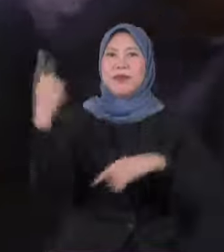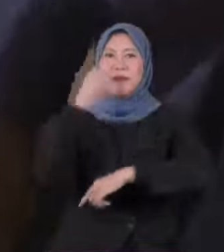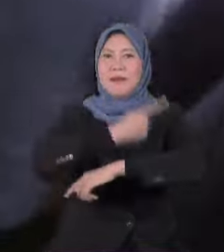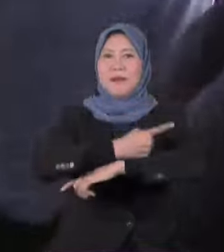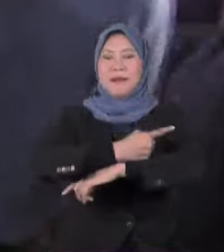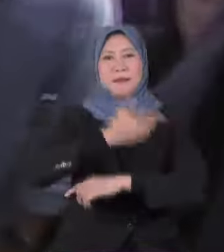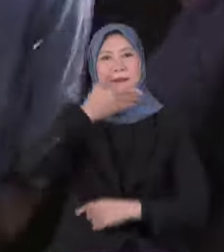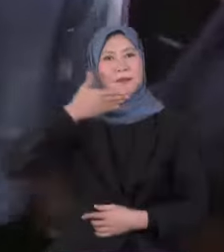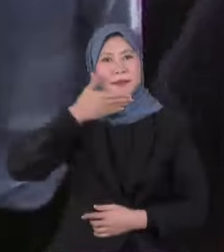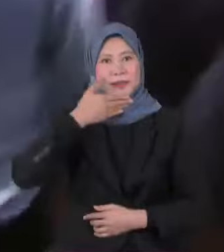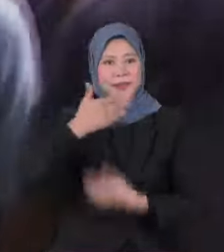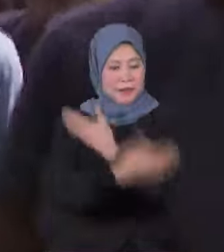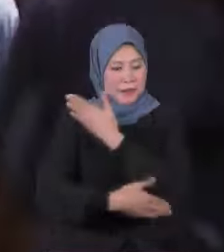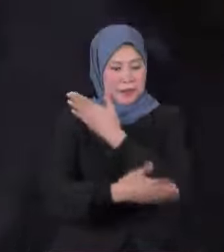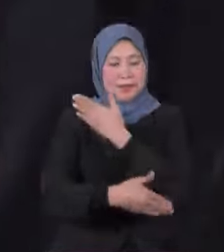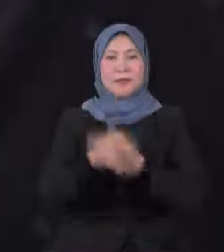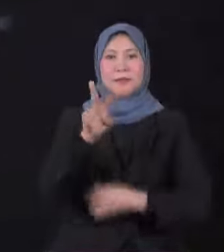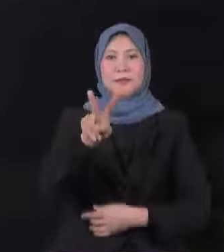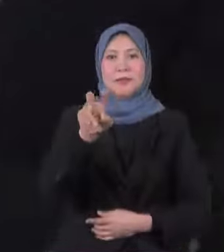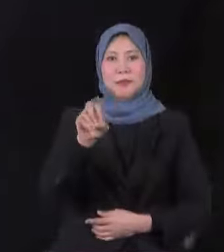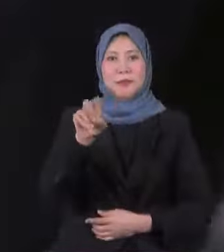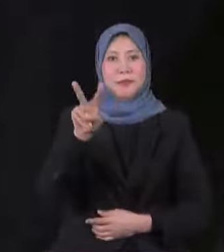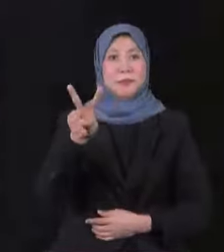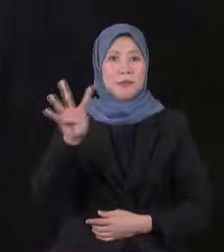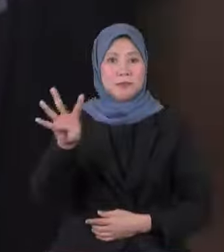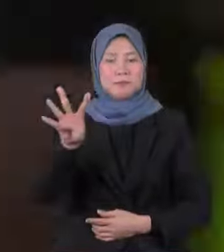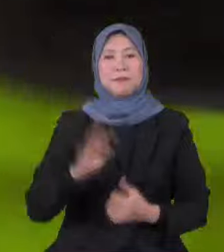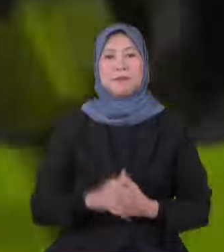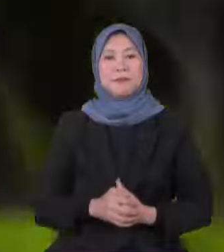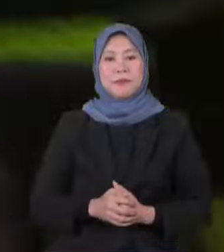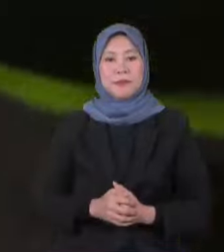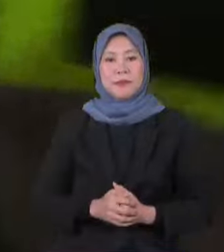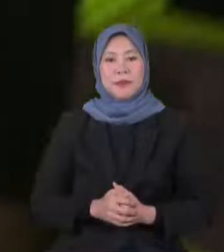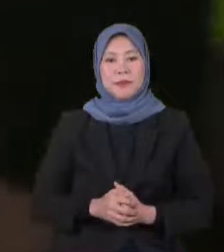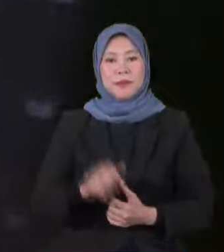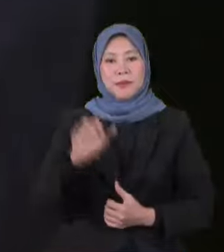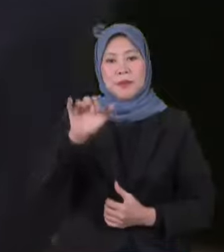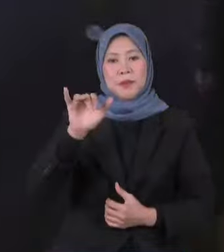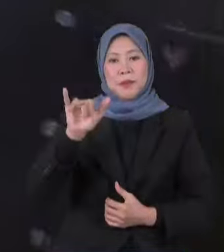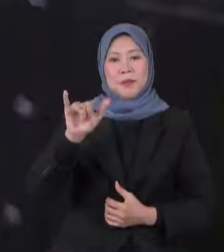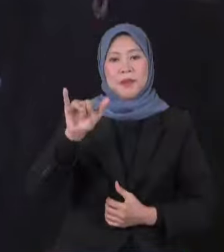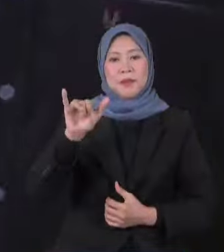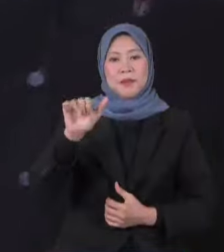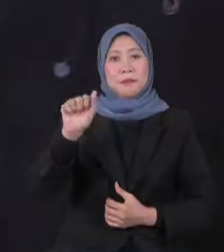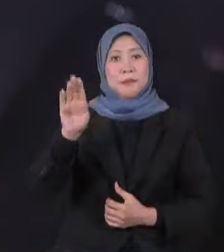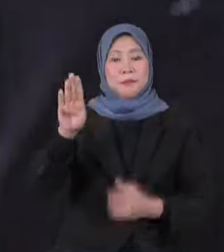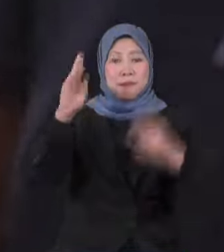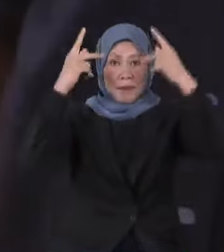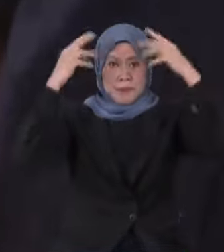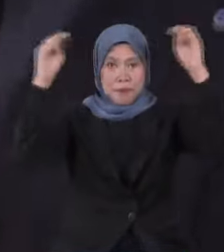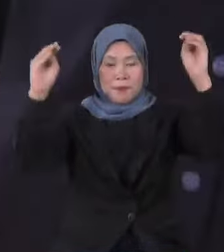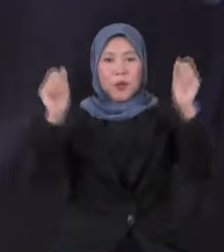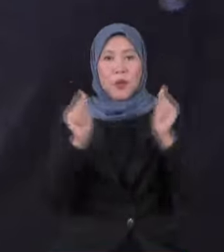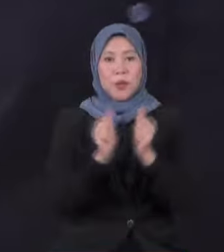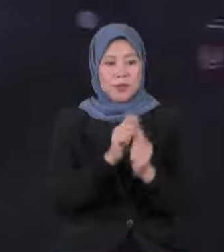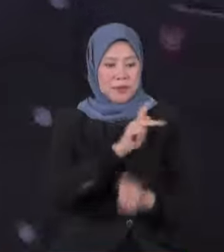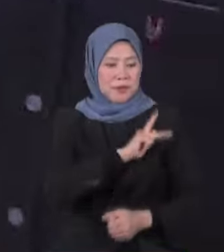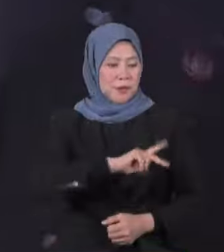Negara 2024 Peringkat Kebangsaan. Yang amat berhormat Perdana Menteri Datuk Seri Anwar Ibrahim bersama Ketua Menteri